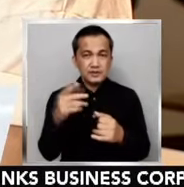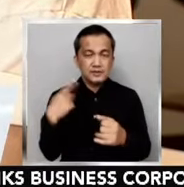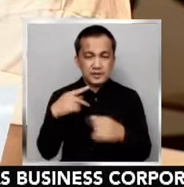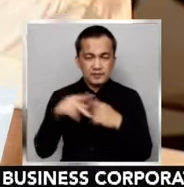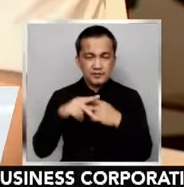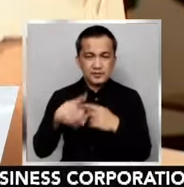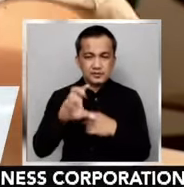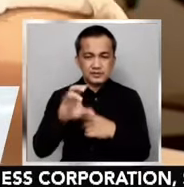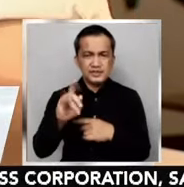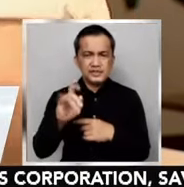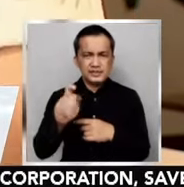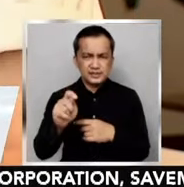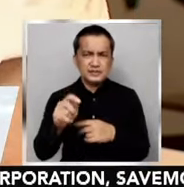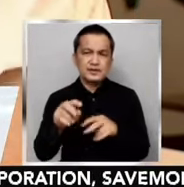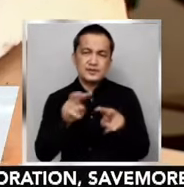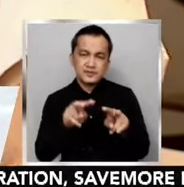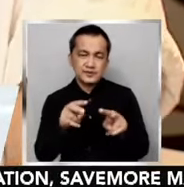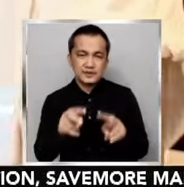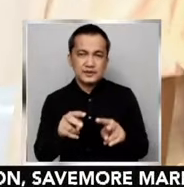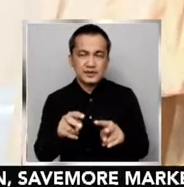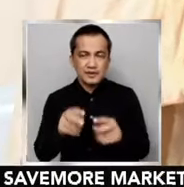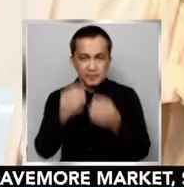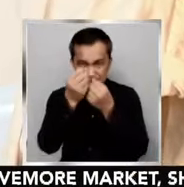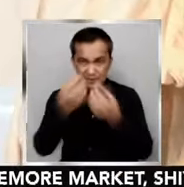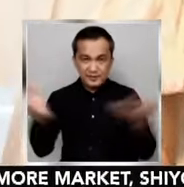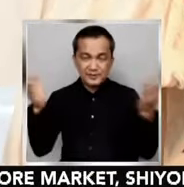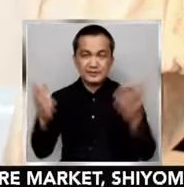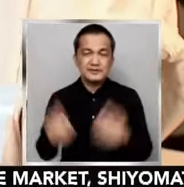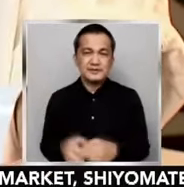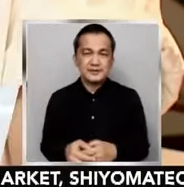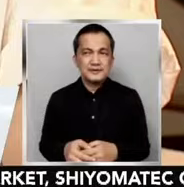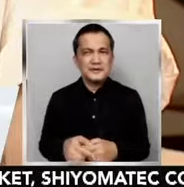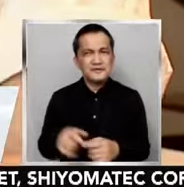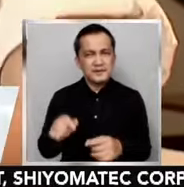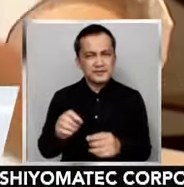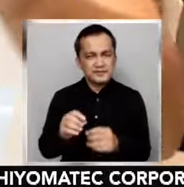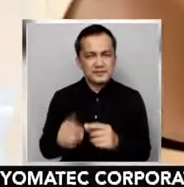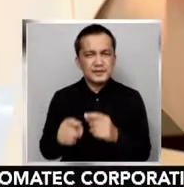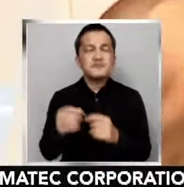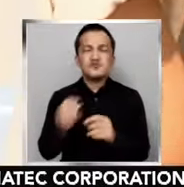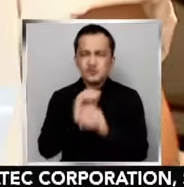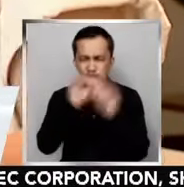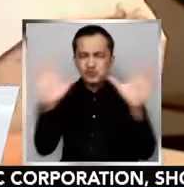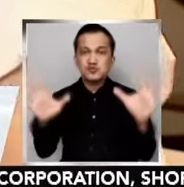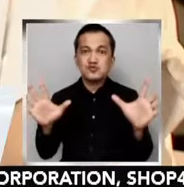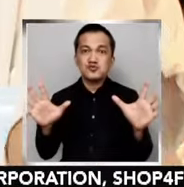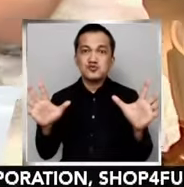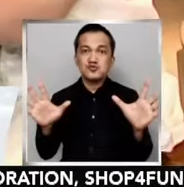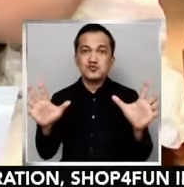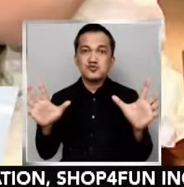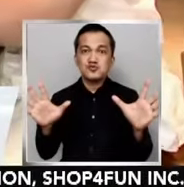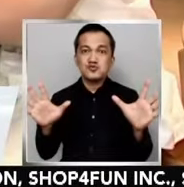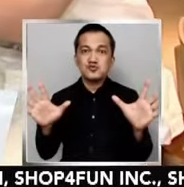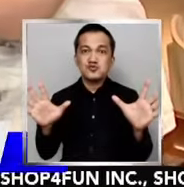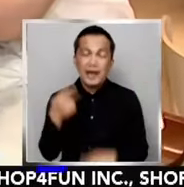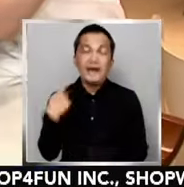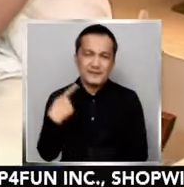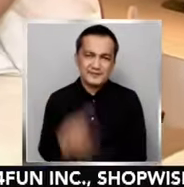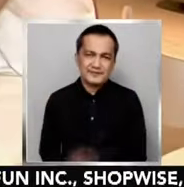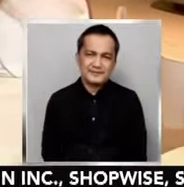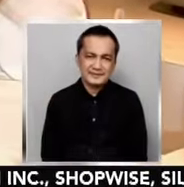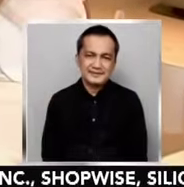Abangan niyo yan pasabog yun o par pasabog pasabog talaga dito sa obri